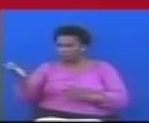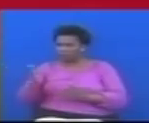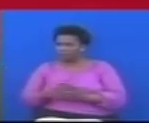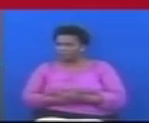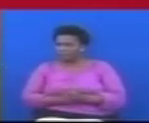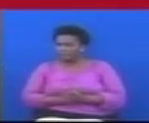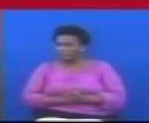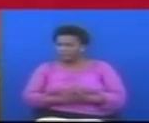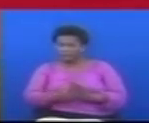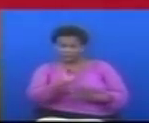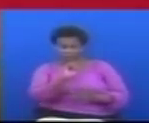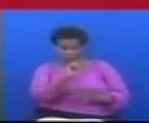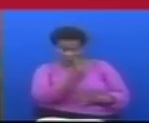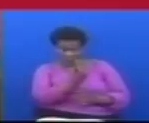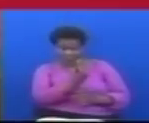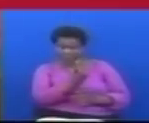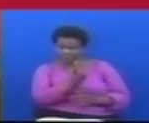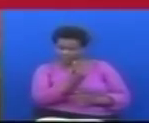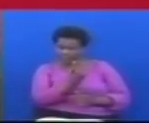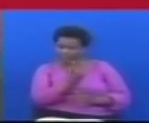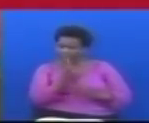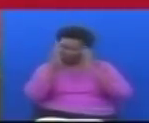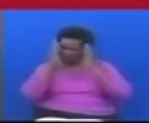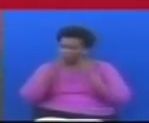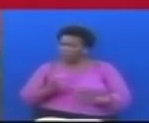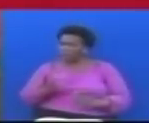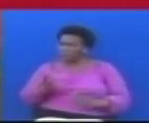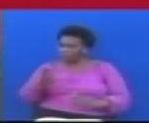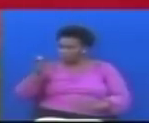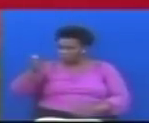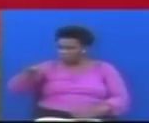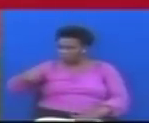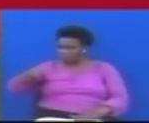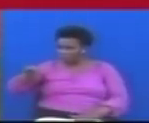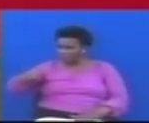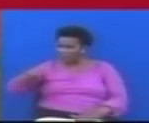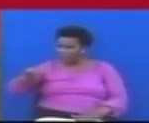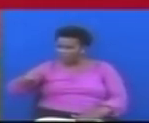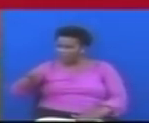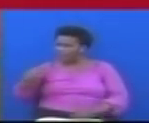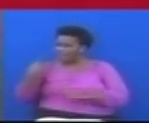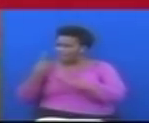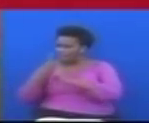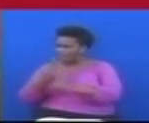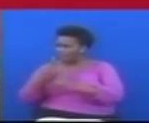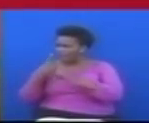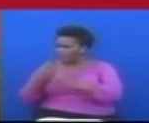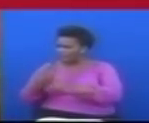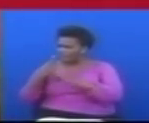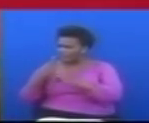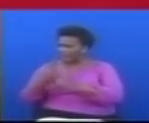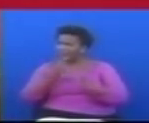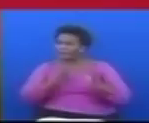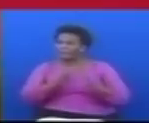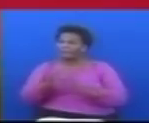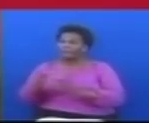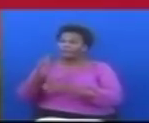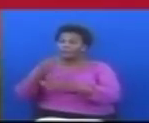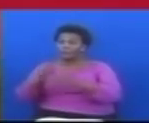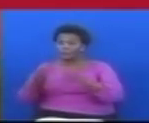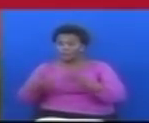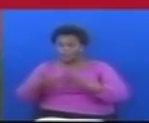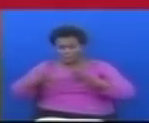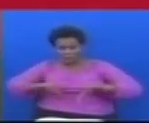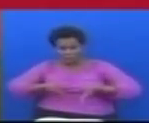ifuatavyo. Kwanza Mheshimiwa Naibu Spika, nimpongeze sana Mheshimiwa Sef Gulamali kwa kufuatilia mipango ya ujenzi wa barabara lakini pia